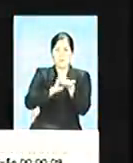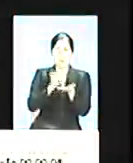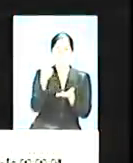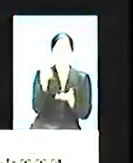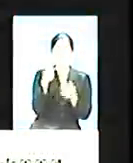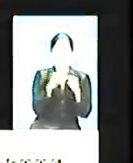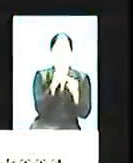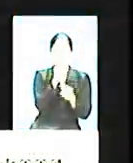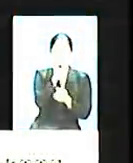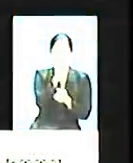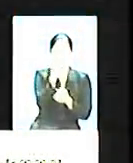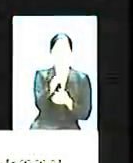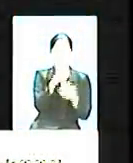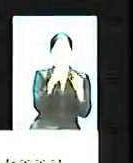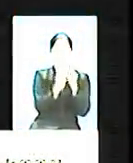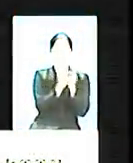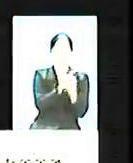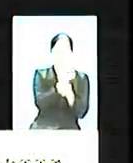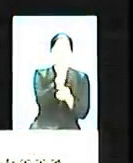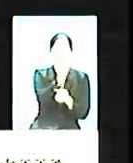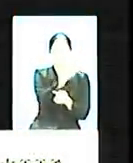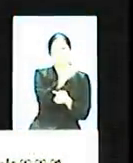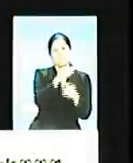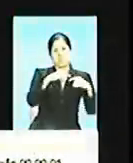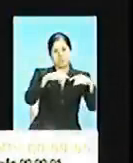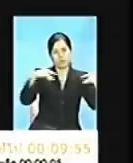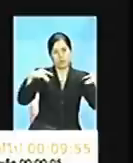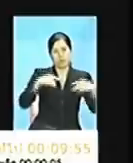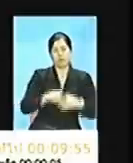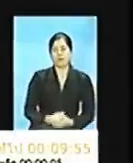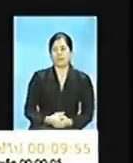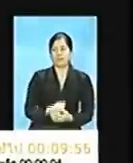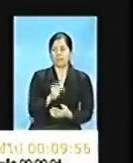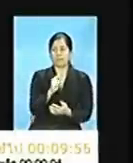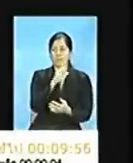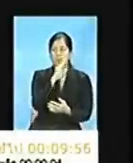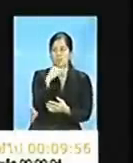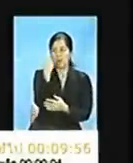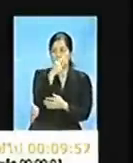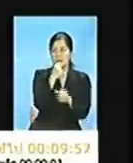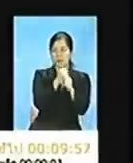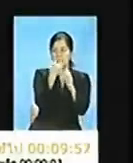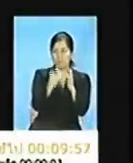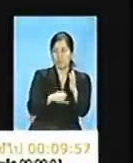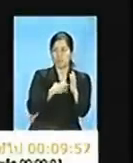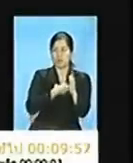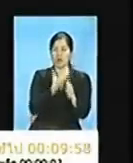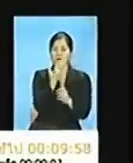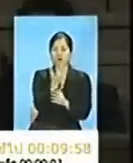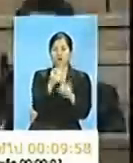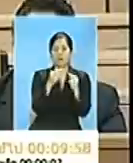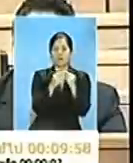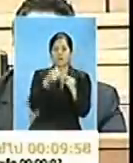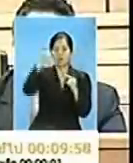มีน้ำหนาไปปิดเขาได้ไอ้คนไหนที่เอาล่ะครับก็ขอให้มันตกแล้วลอกหมกไหมเถอะครับเอาสิ